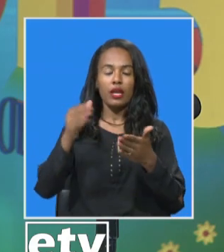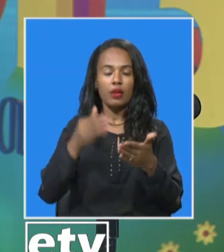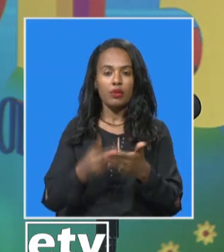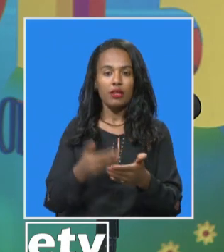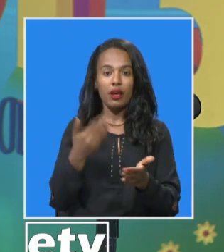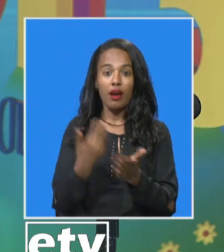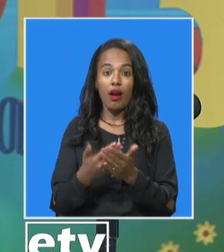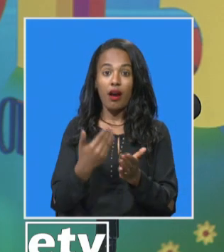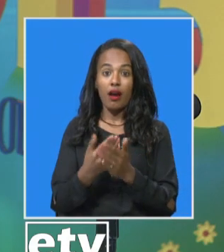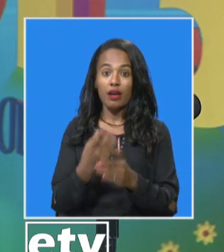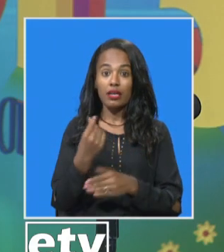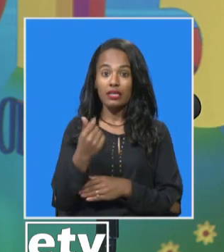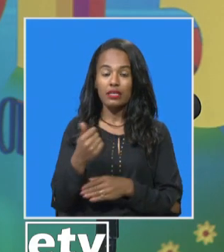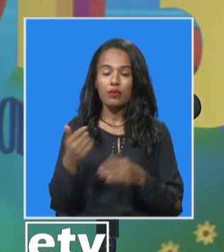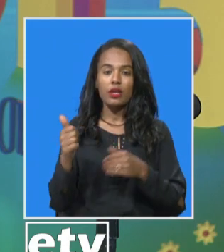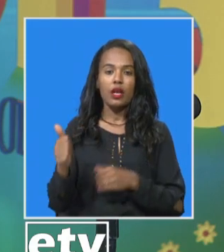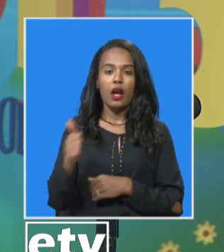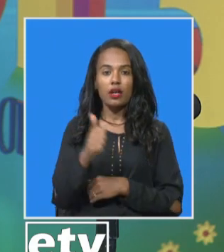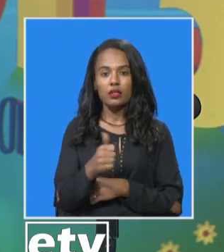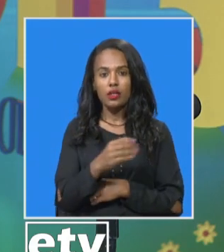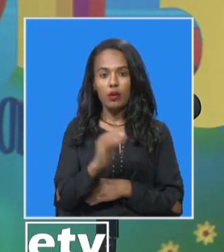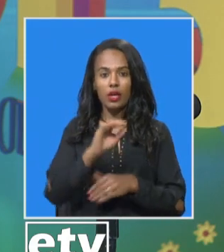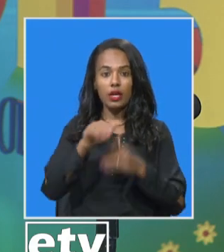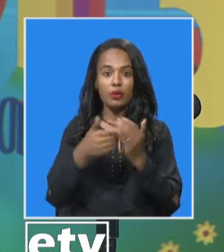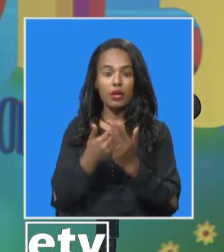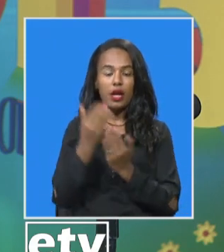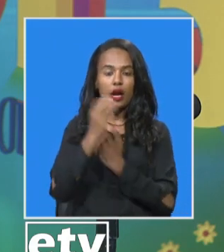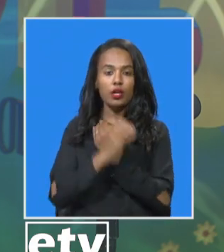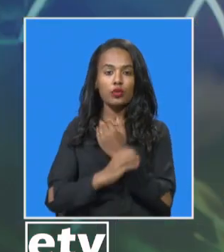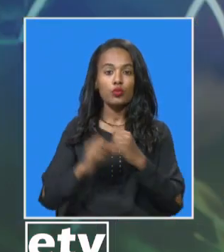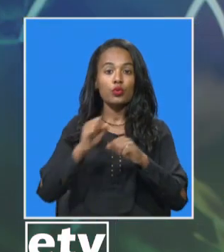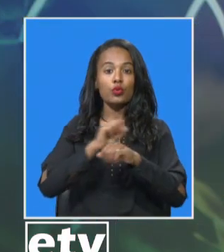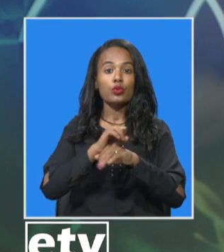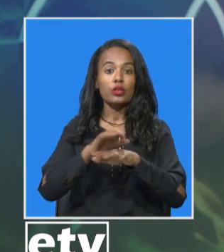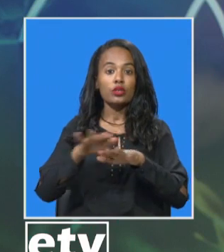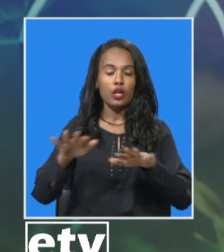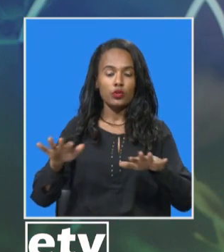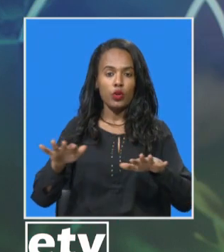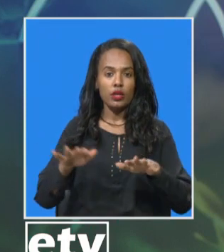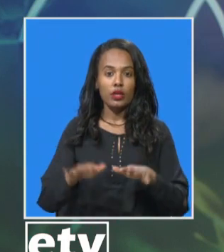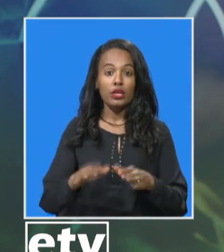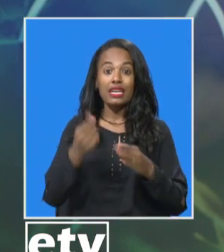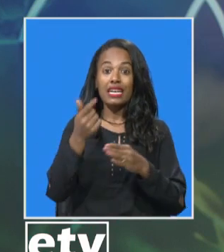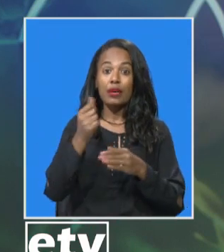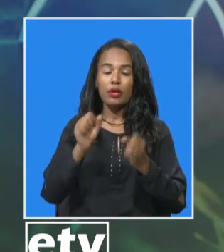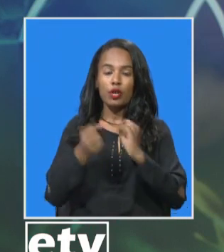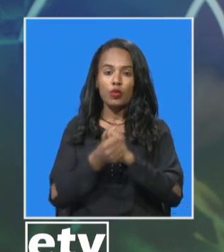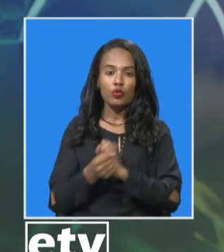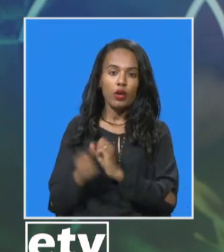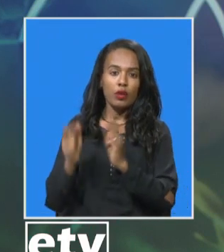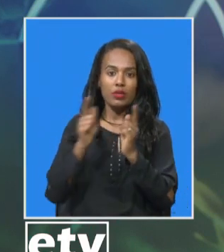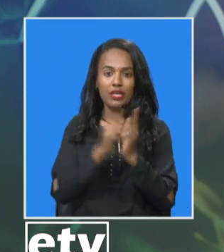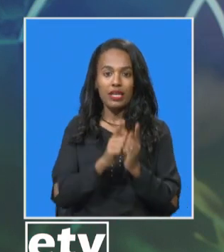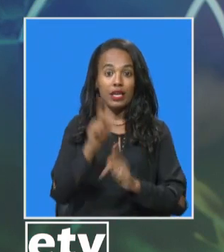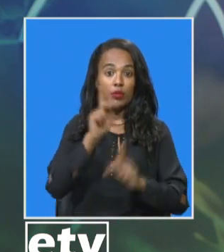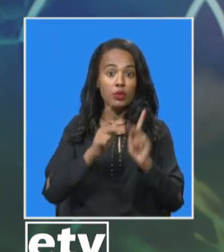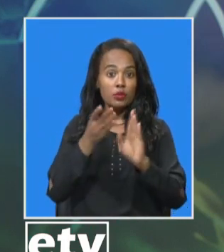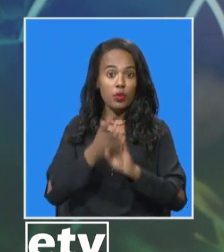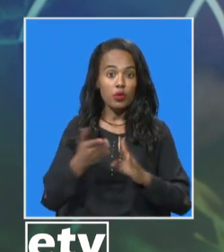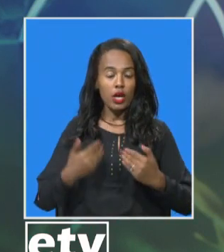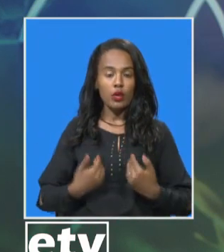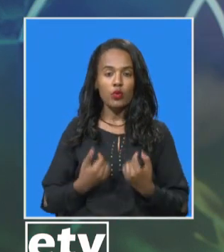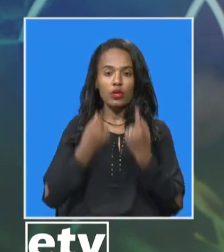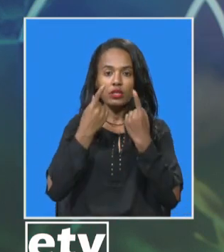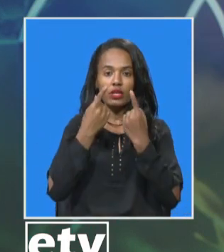ገንዘብ ለአዲስ አበባና በመላ ሀገሪቱ ተሰራጭቷል። ከብር ለውጡ ጋር በተገናኘ በህዝቡ ዘንድ ያለውን